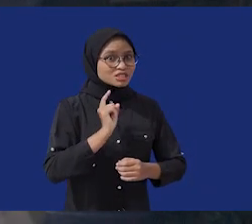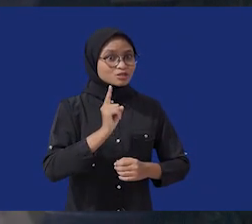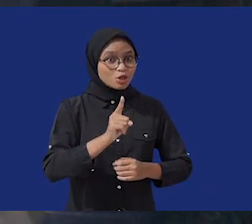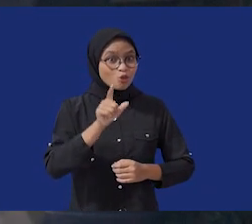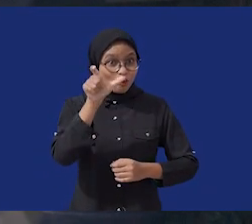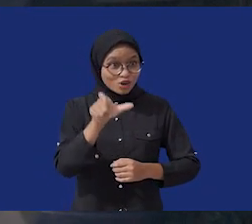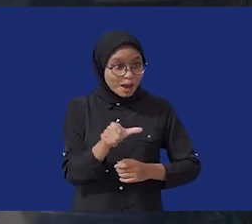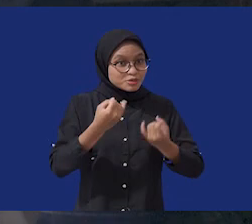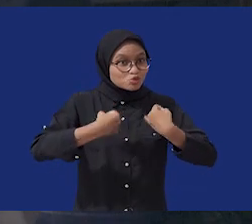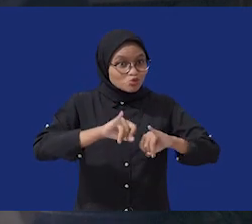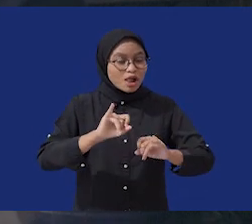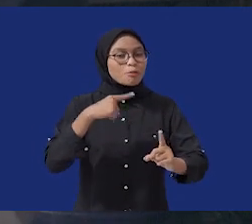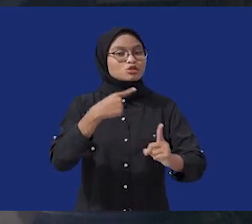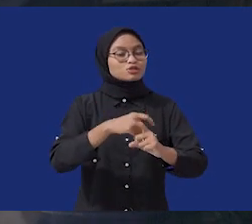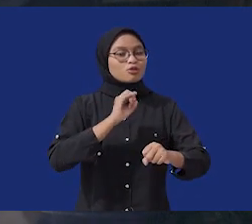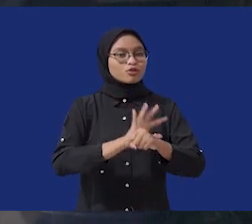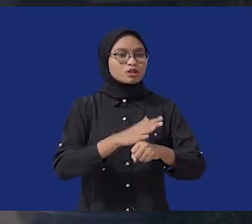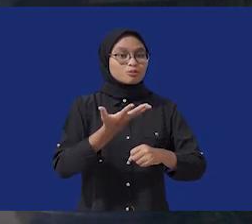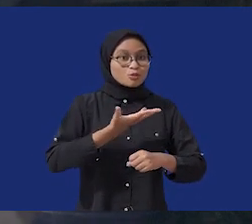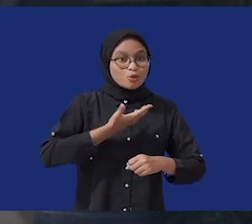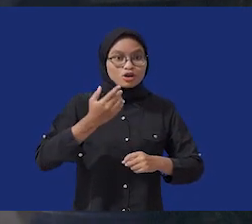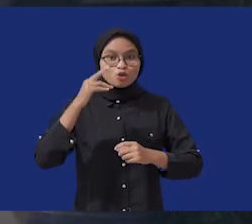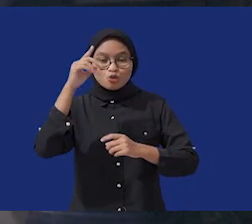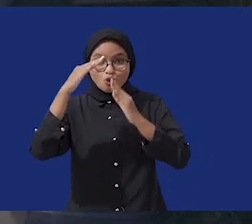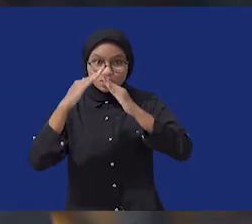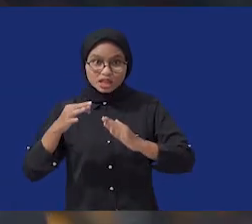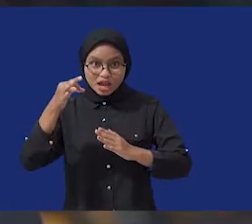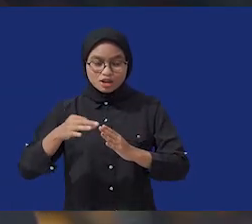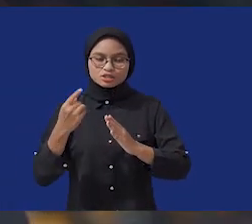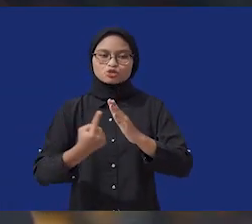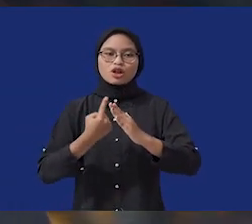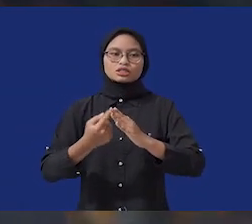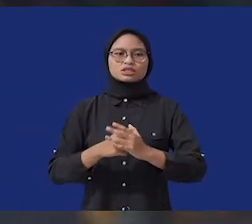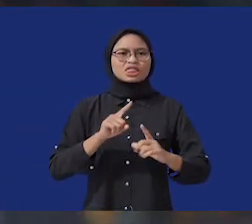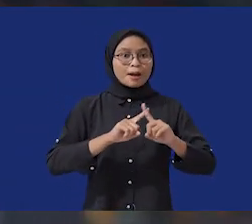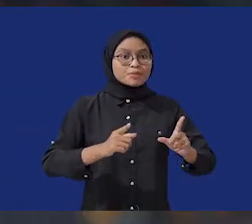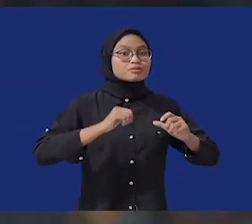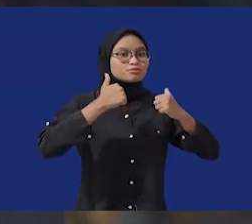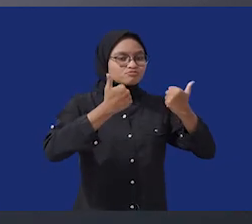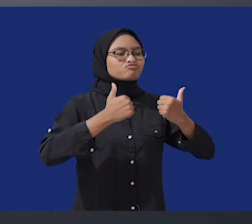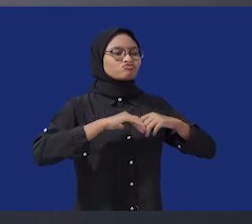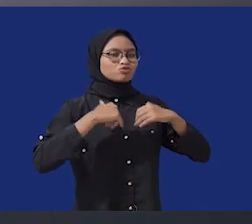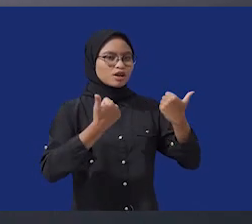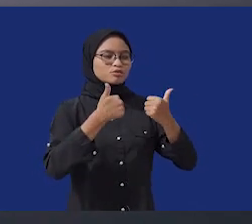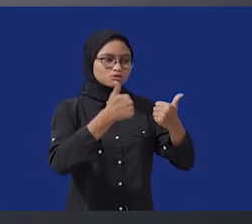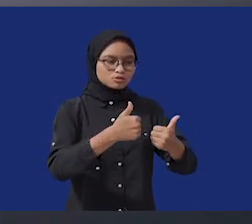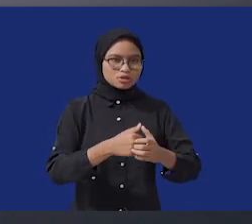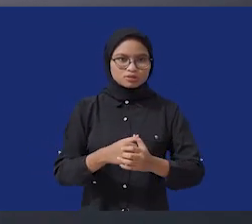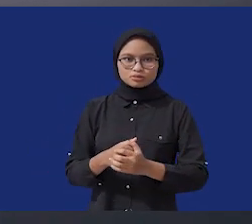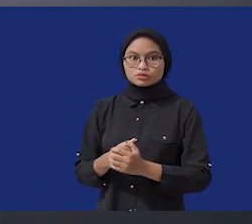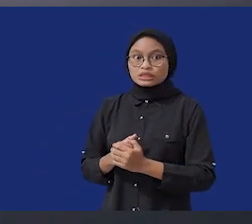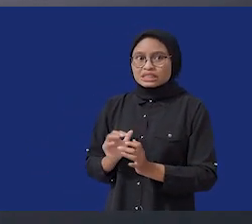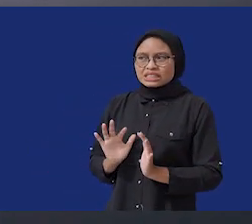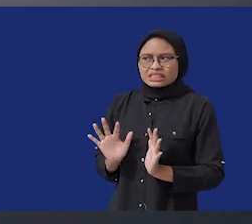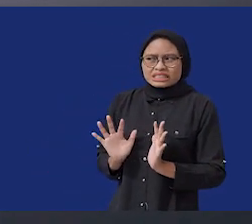satu pedagang pasar yang positif, terus nubawa pi kota untuk isolasi. Ma untung sa, masih bisa tertolong. Wih, ngeri